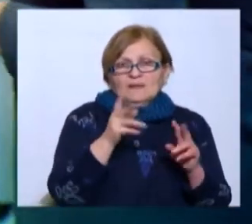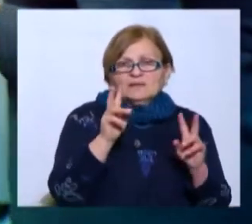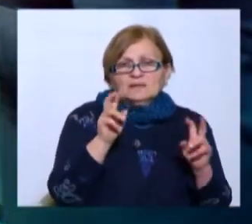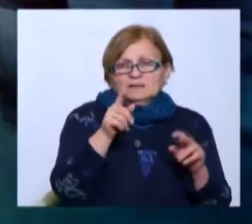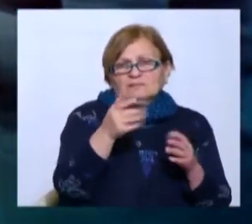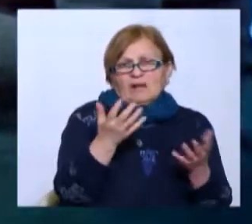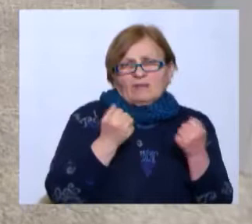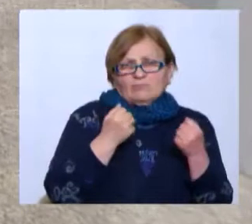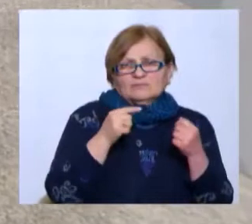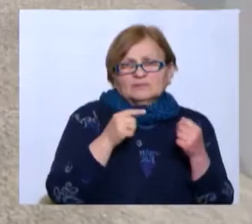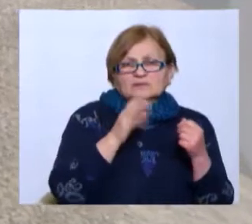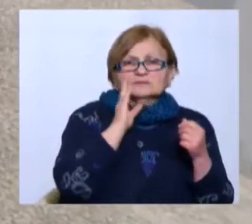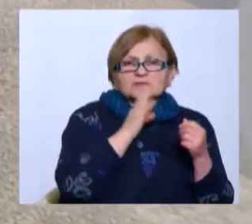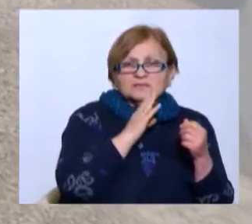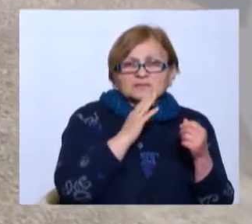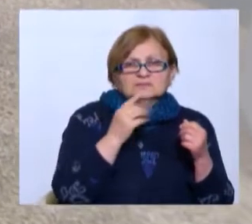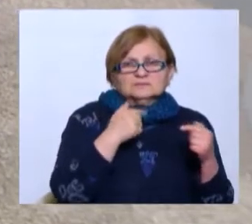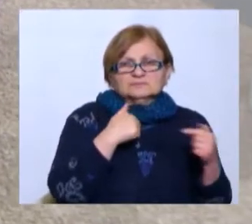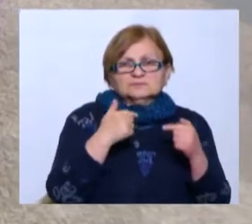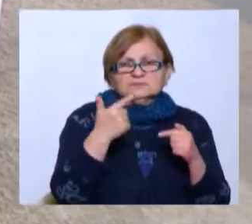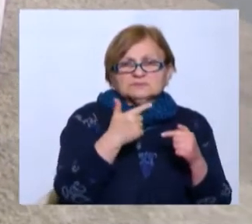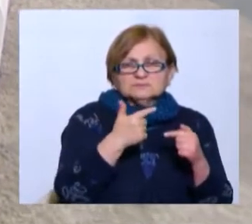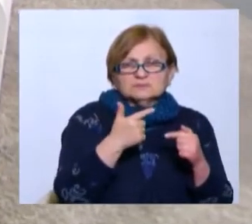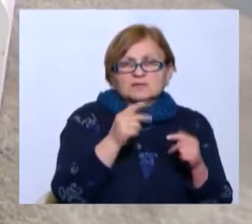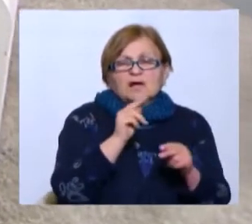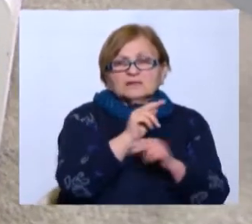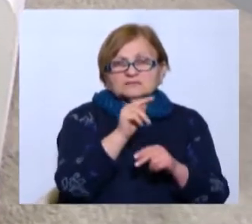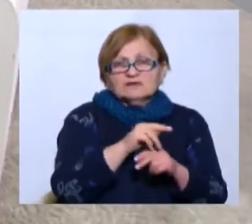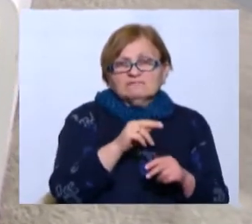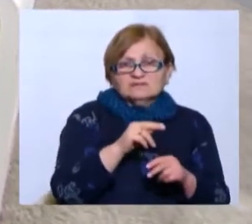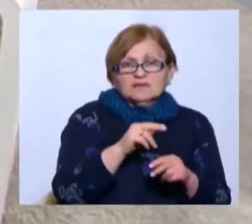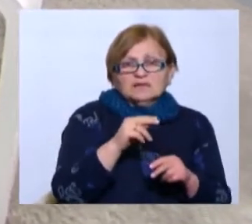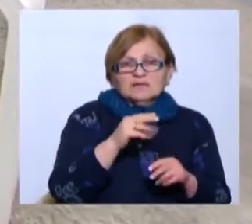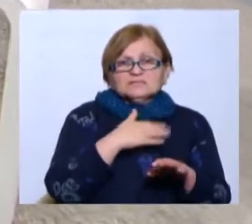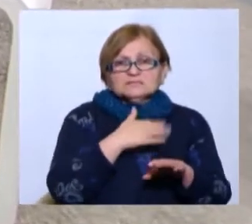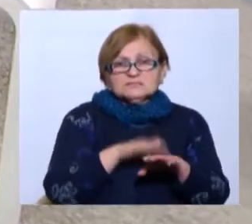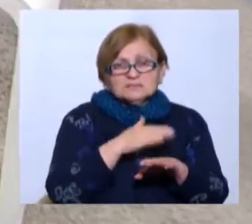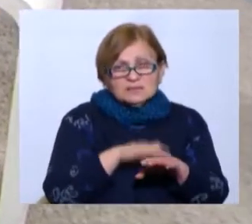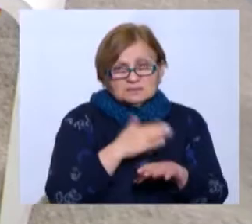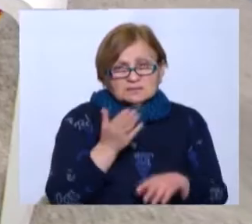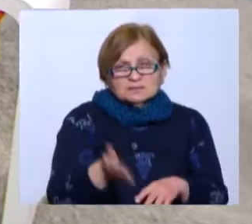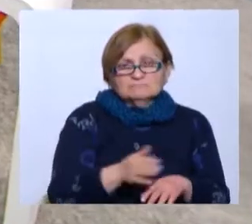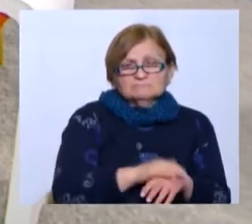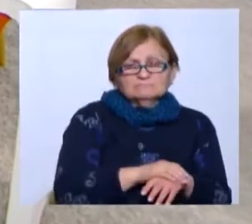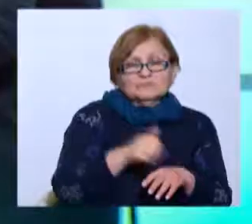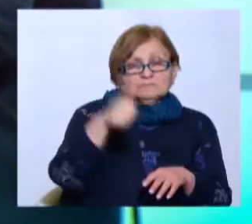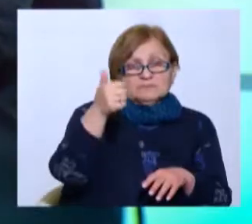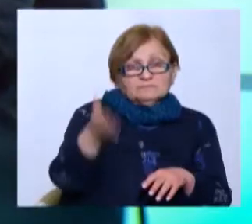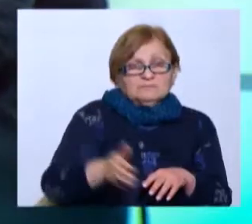თეზისი: დედინაცვლის სისასტიკემ ასწავლა კონკიას სიკეთე, ეს არის ჩვენი სამწახნაგა თეზისის პირველი